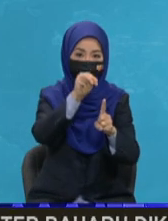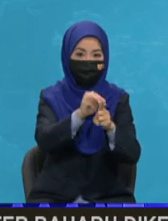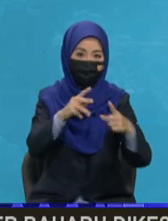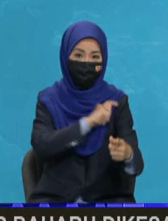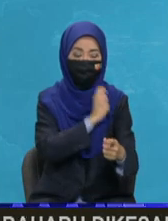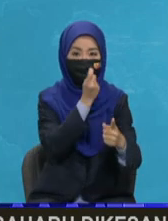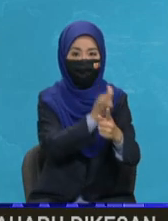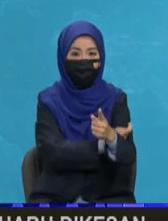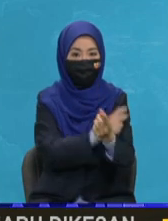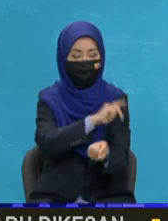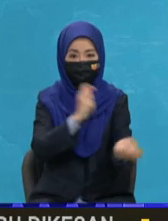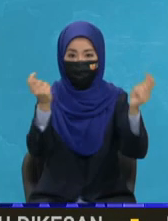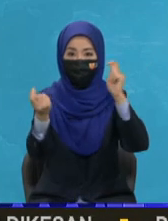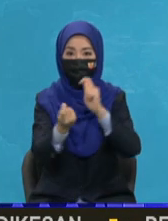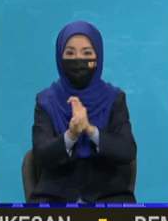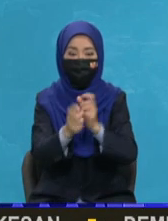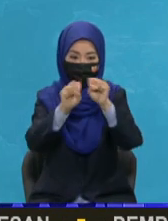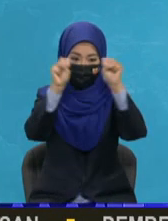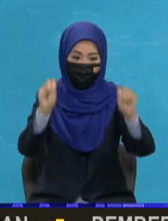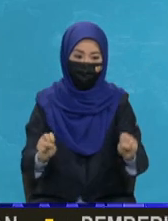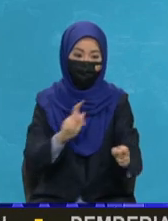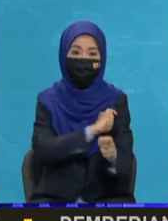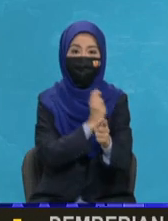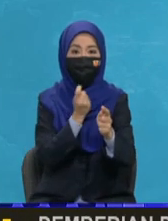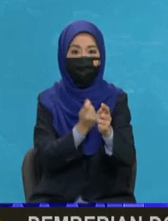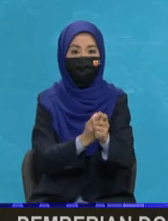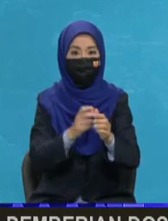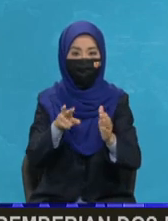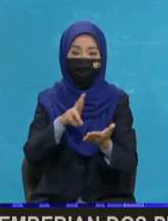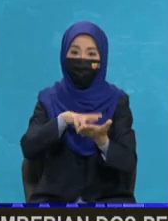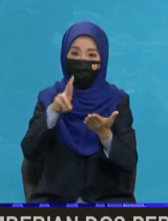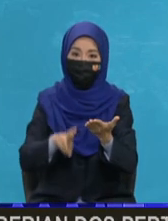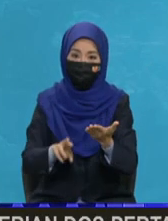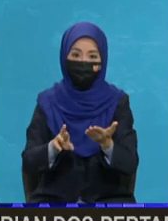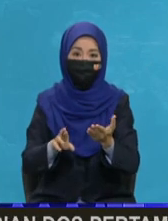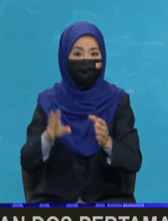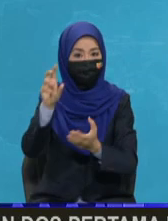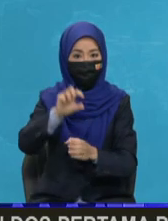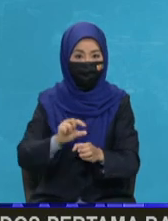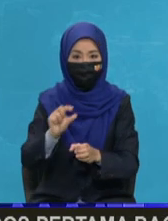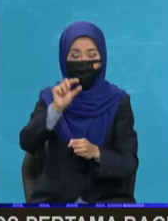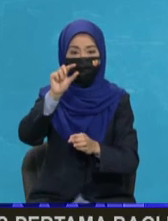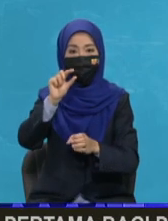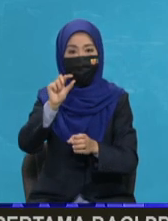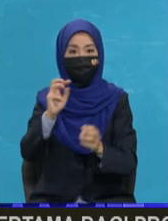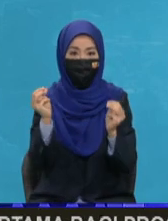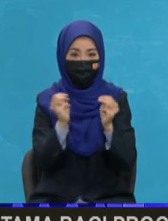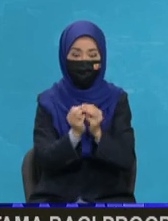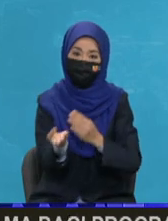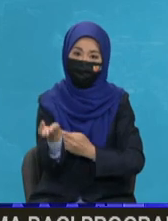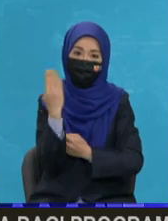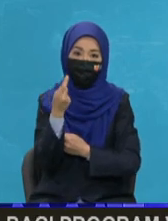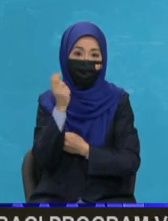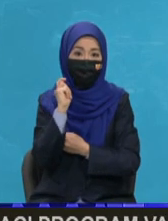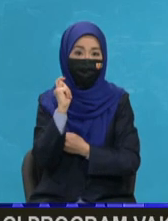disamping pada sistem tenaga rendah kabel pada masyaikh pagi